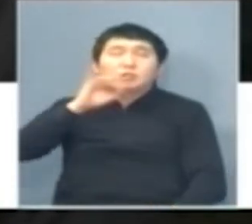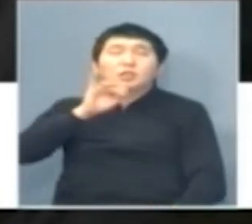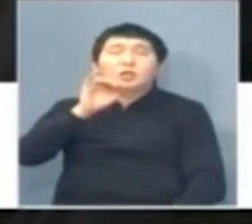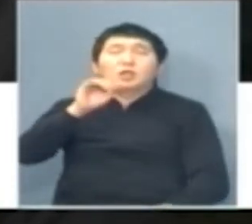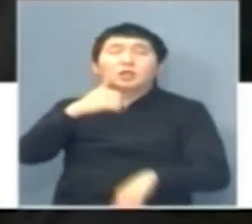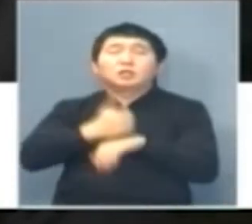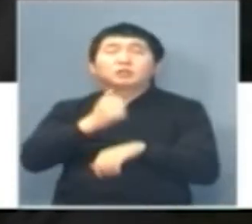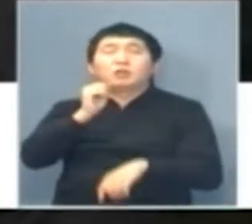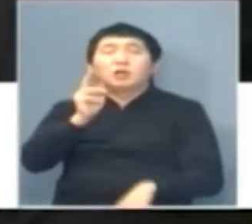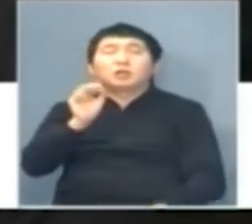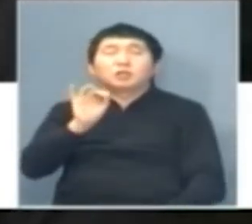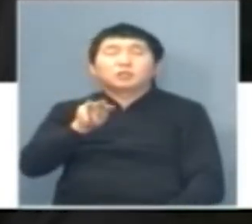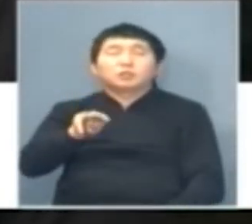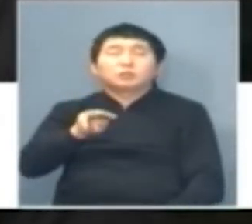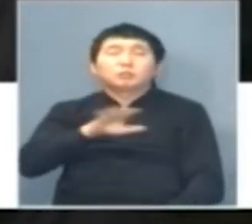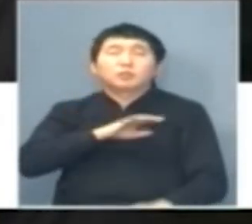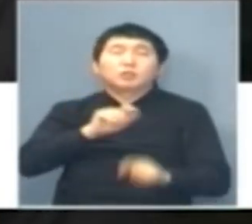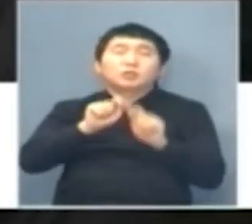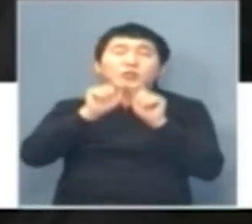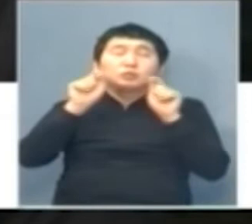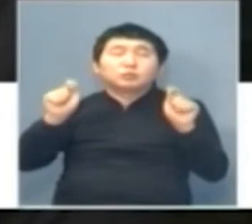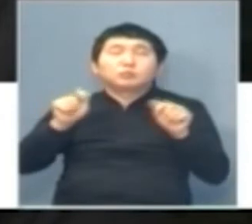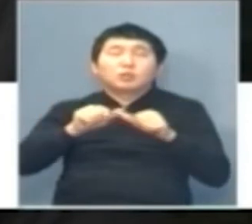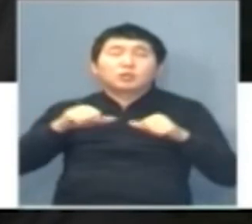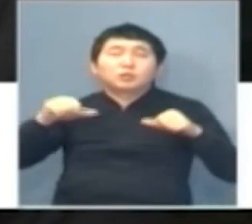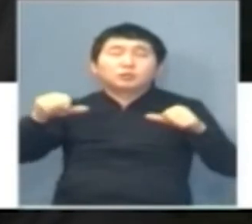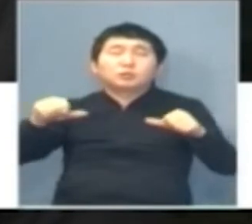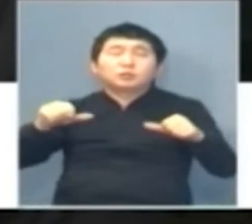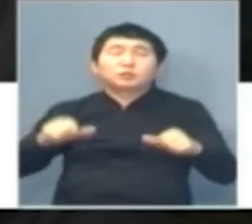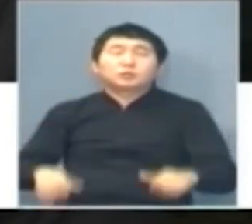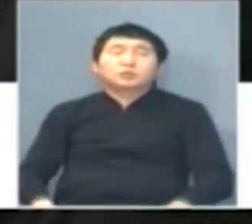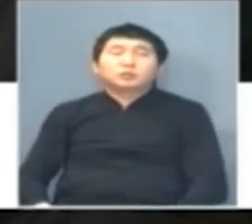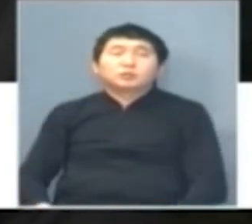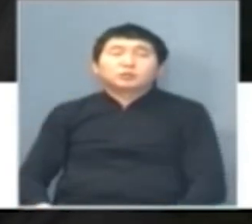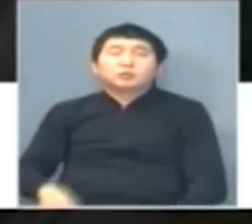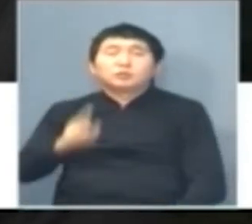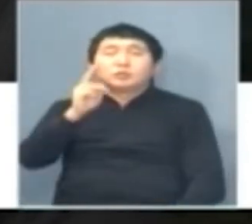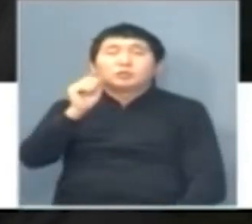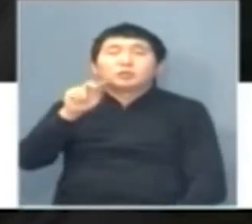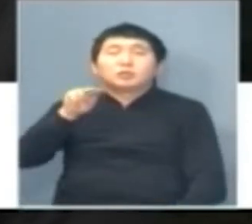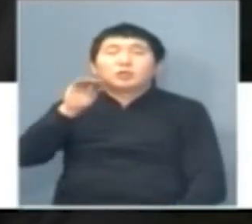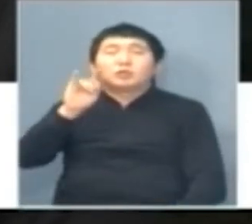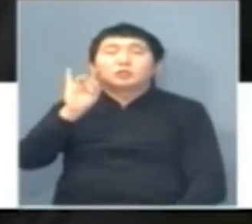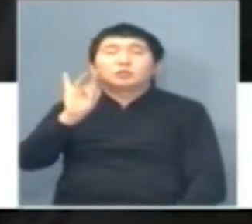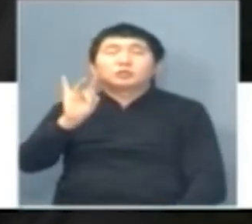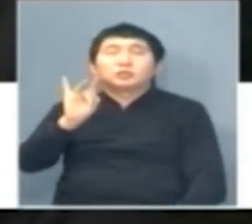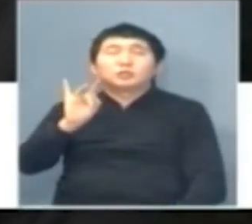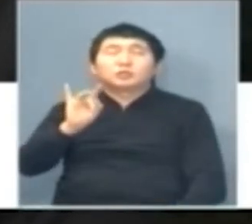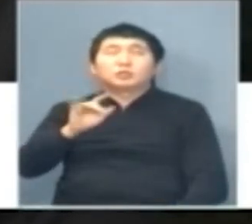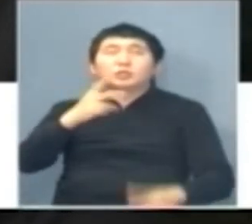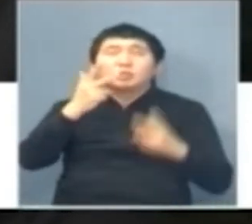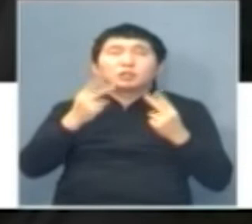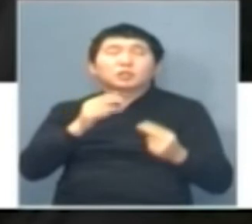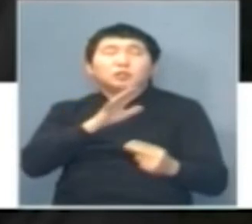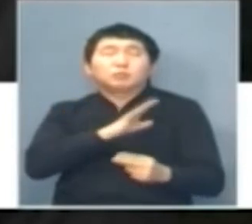комиссия. Мы не так давно посетили участок реки Калжир, где мы увидели, действительно, велись работы